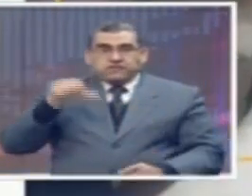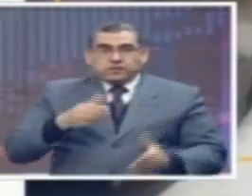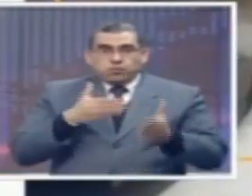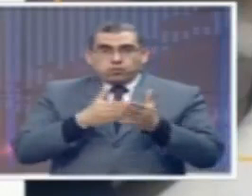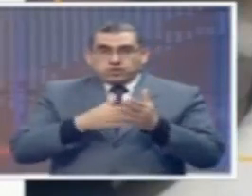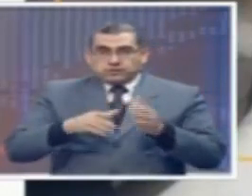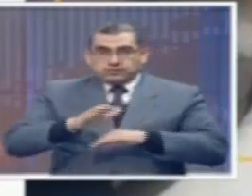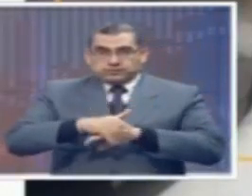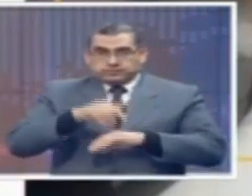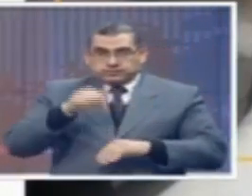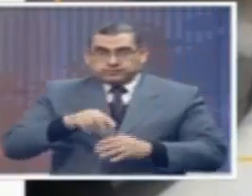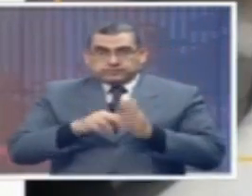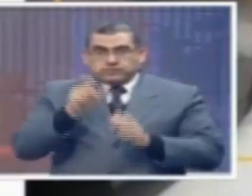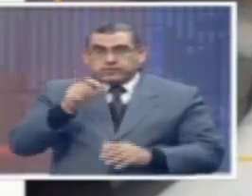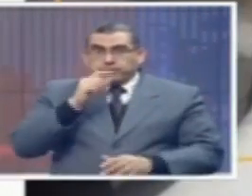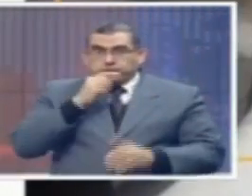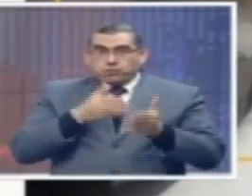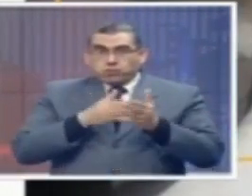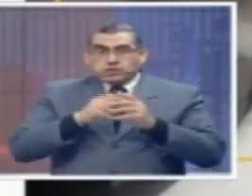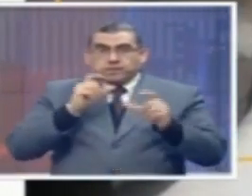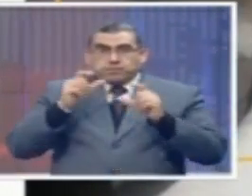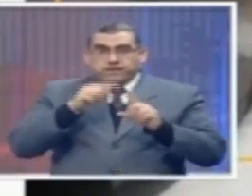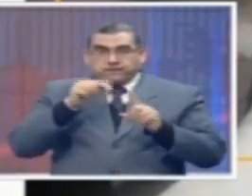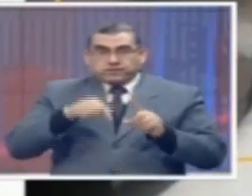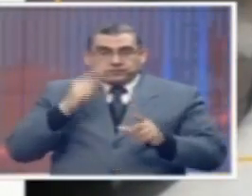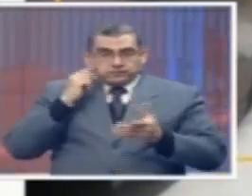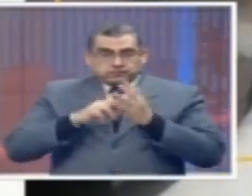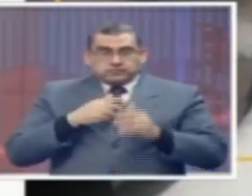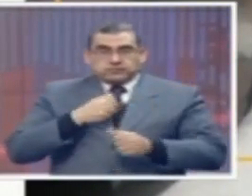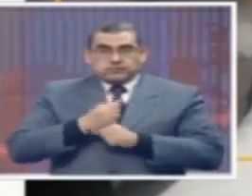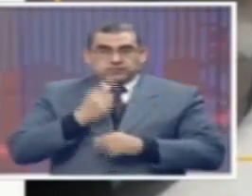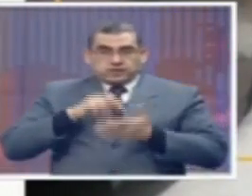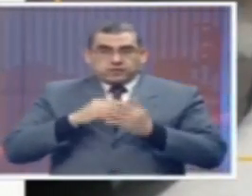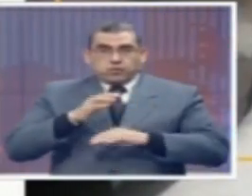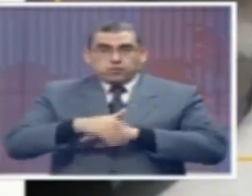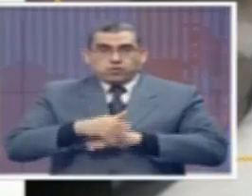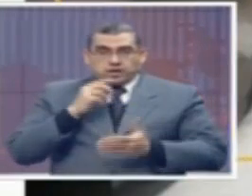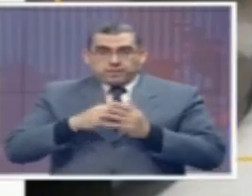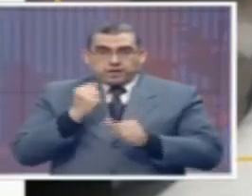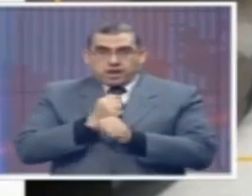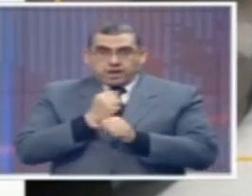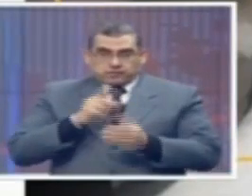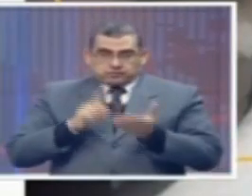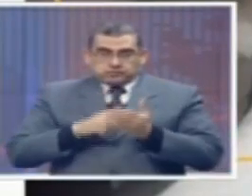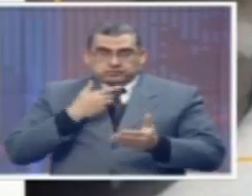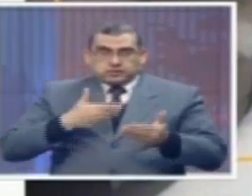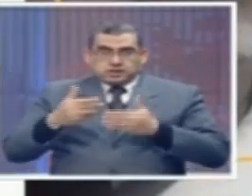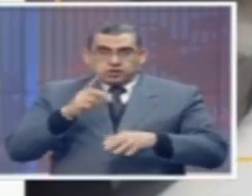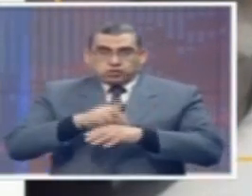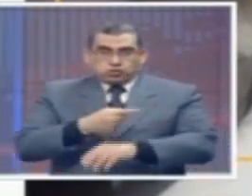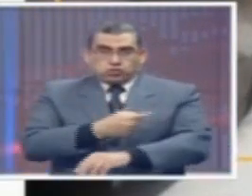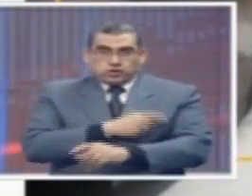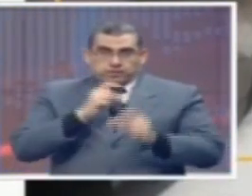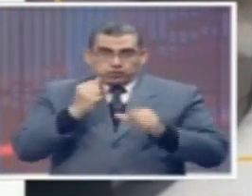الوظيفي في ضبط موظفة بأحد البنوك لاستغلالها موقعها الوظيفي وطبيعة عملها بالإدارة الطبية